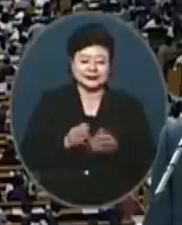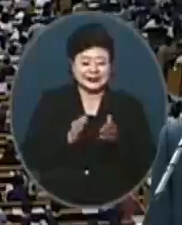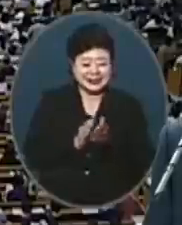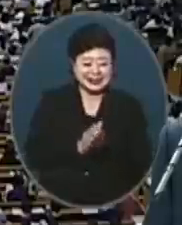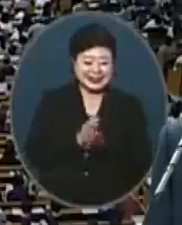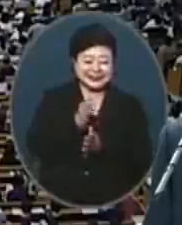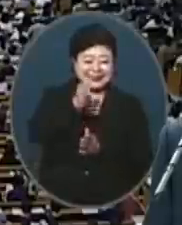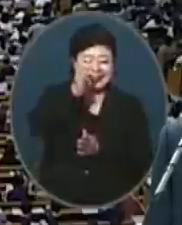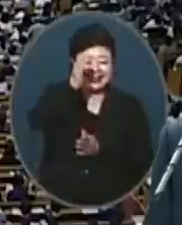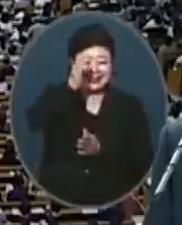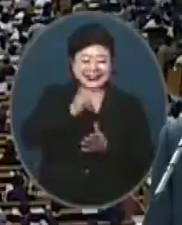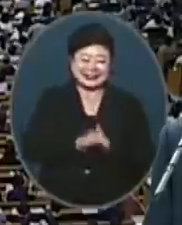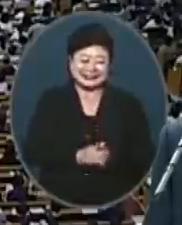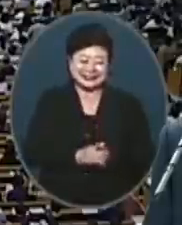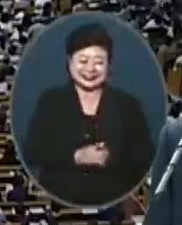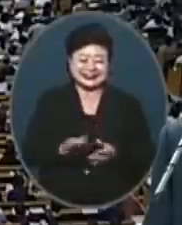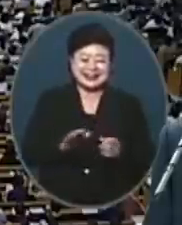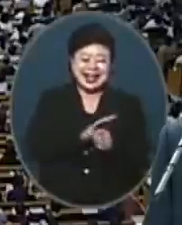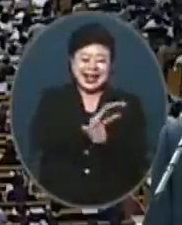할렐루야.